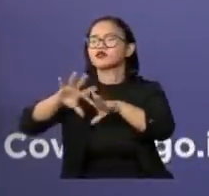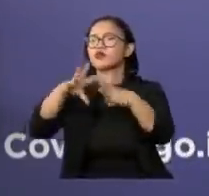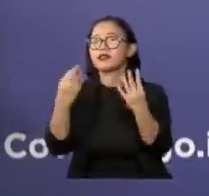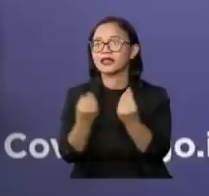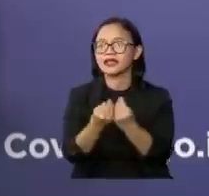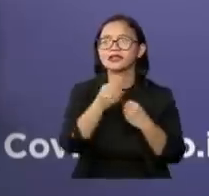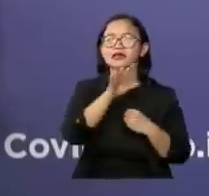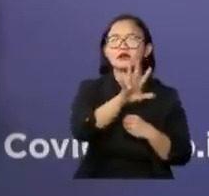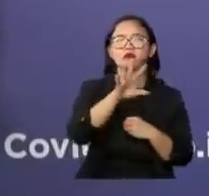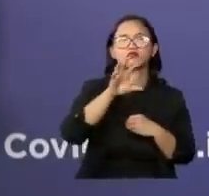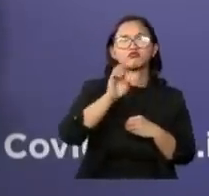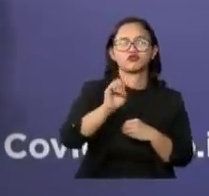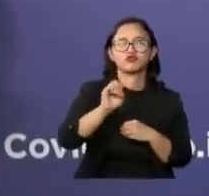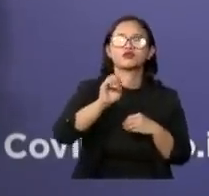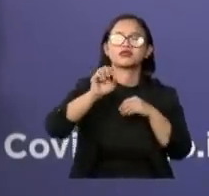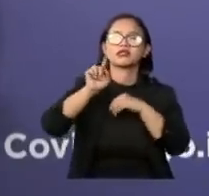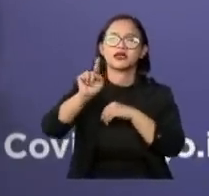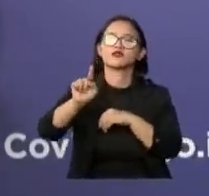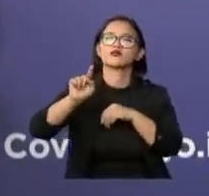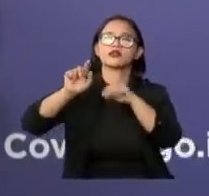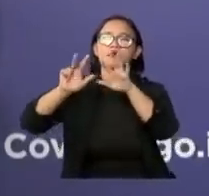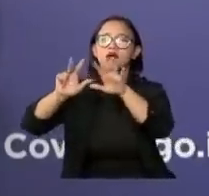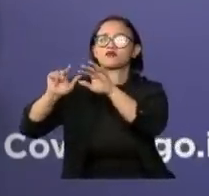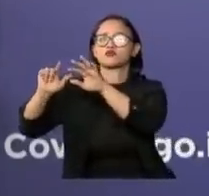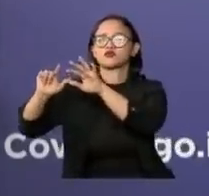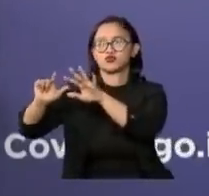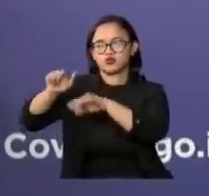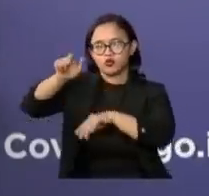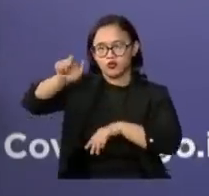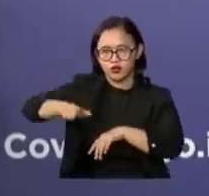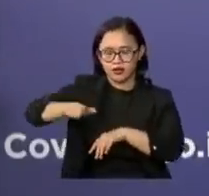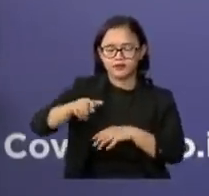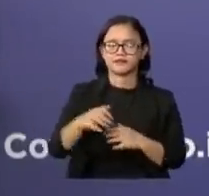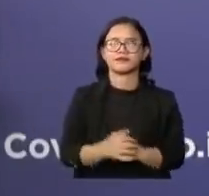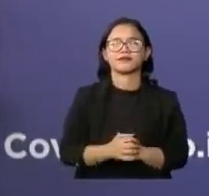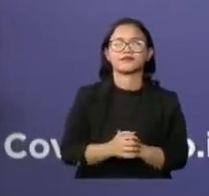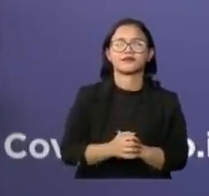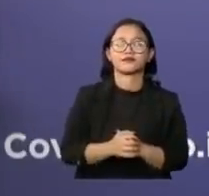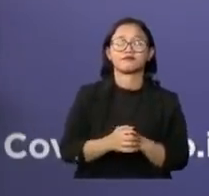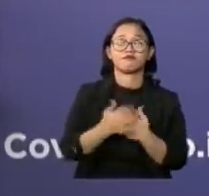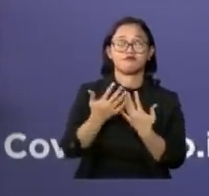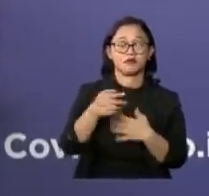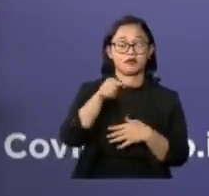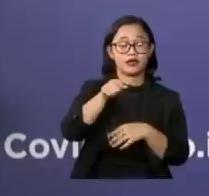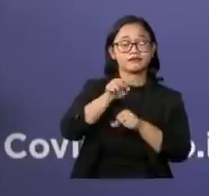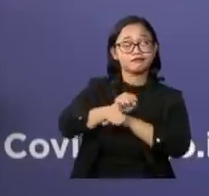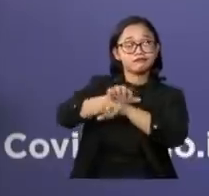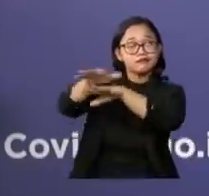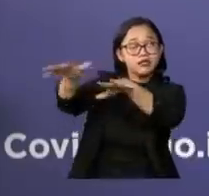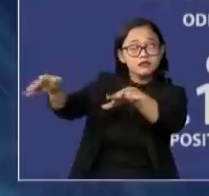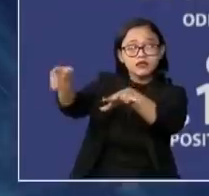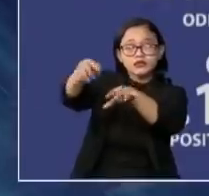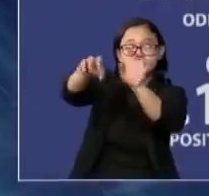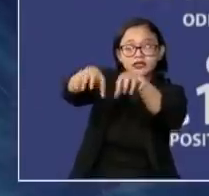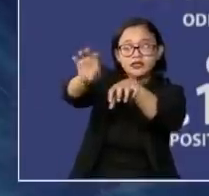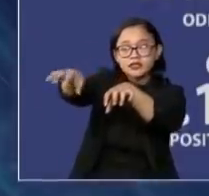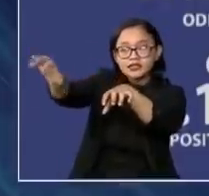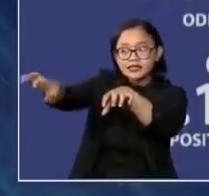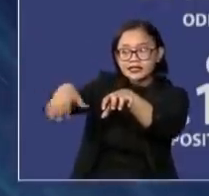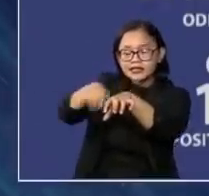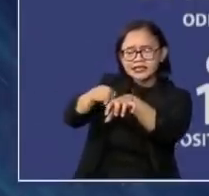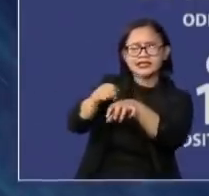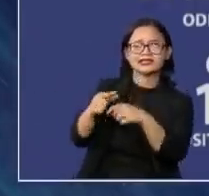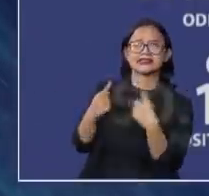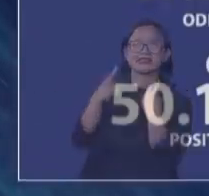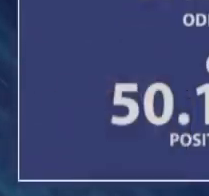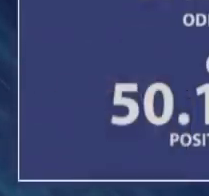adalah 50.187 orang. Kalau kita lihat sebarannya maka kita lihat di